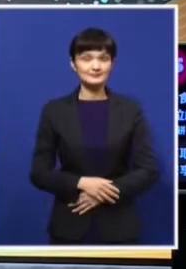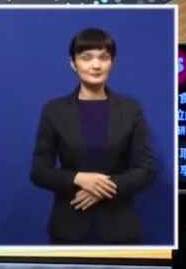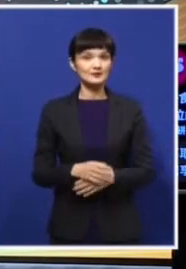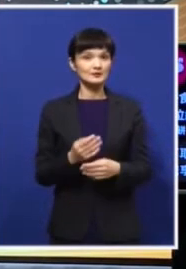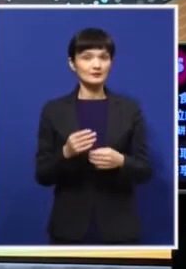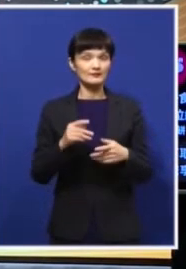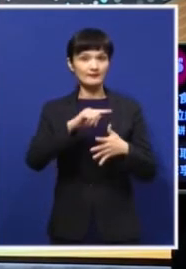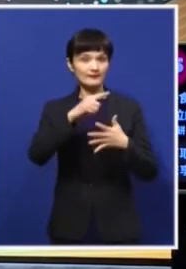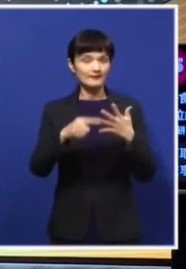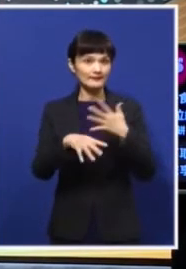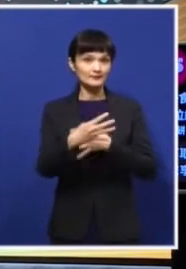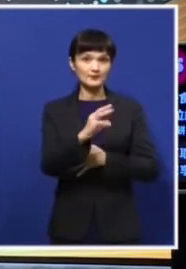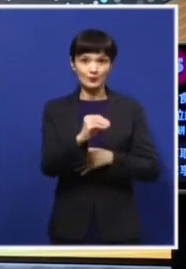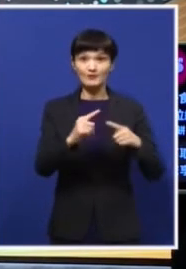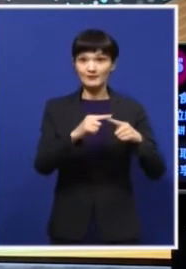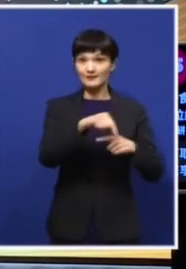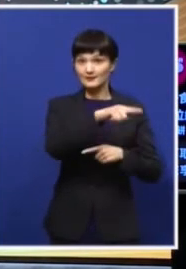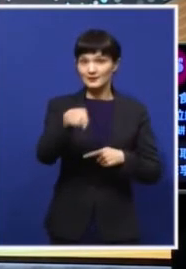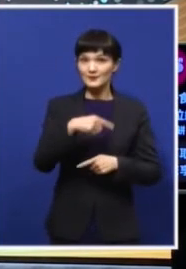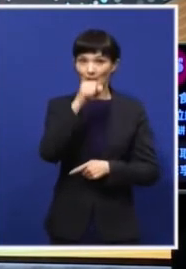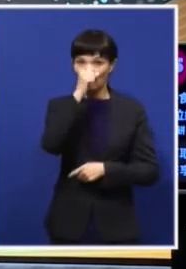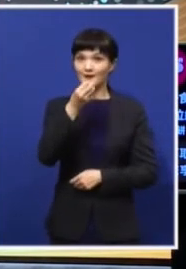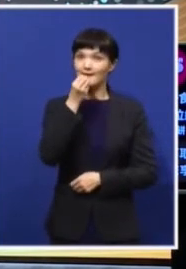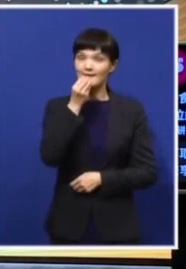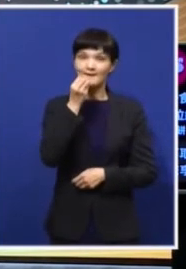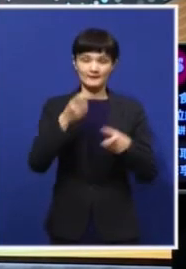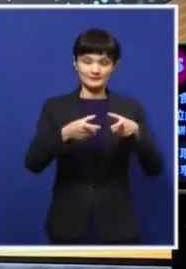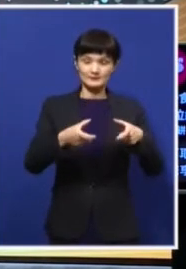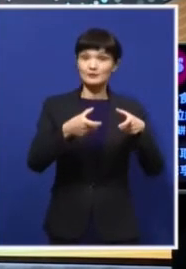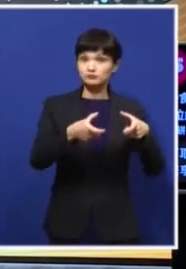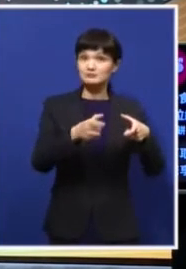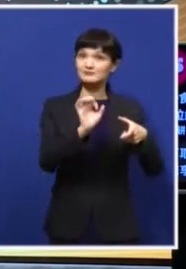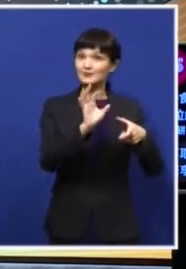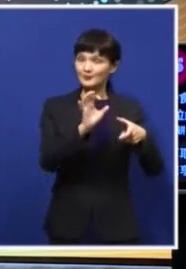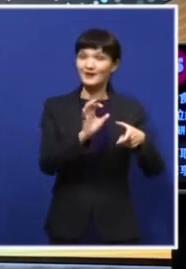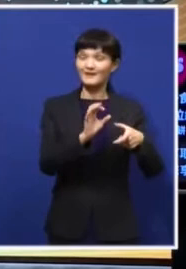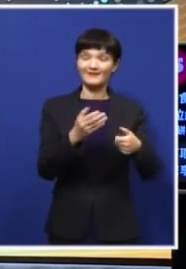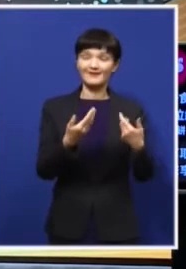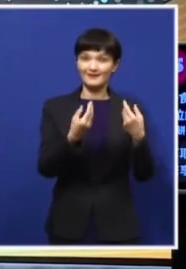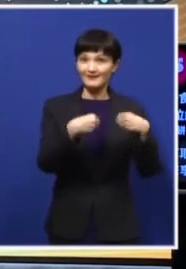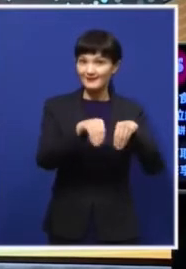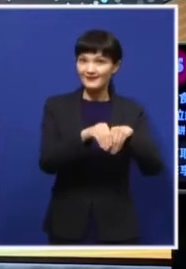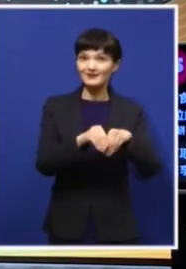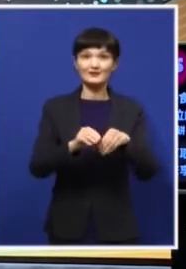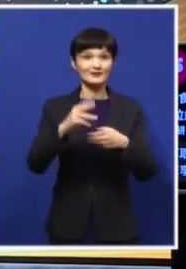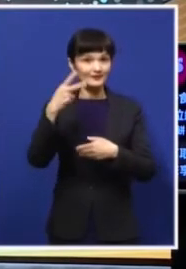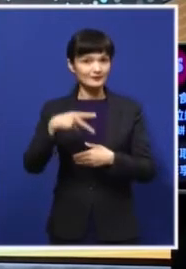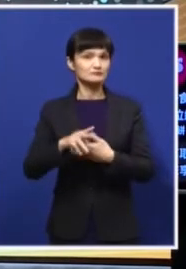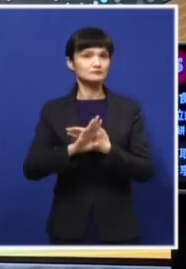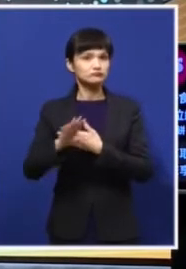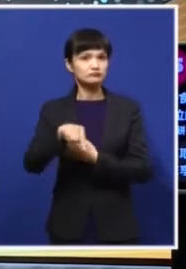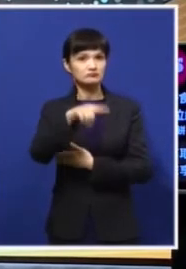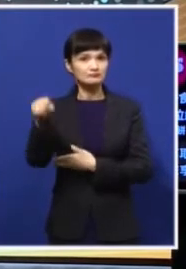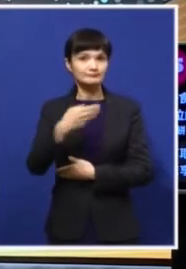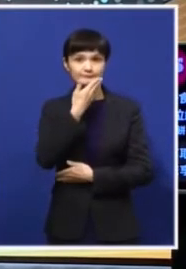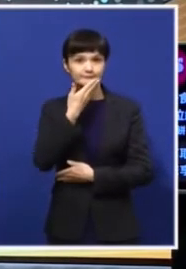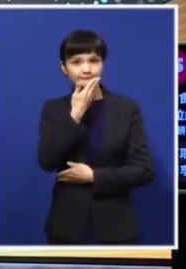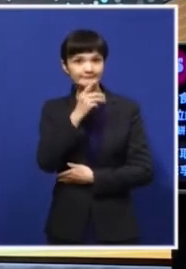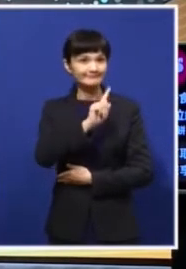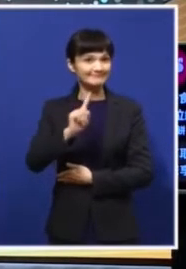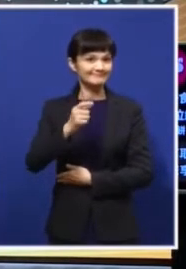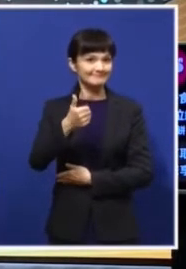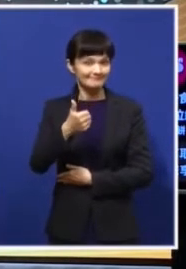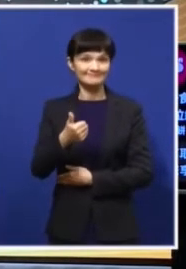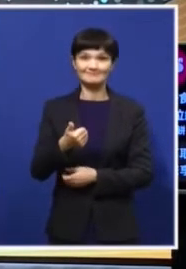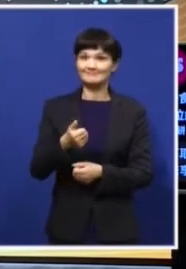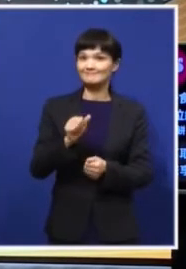人可以拿到这个好时券500块之外，我们还有什么样的优惠可以再更刺激大家，就是全部都来绑定这个